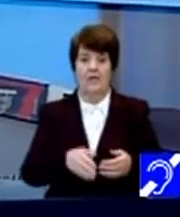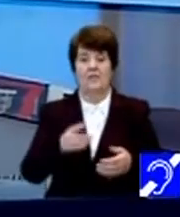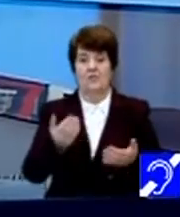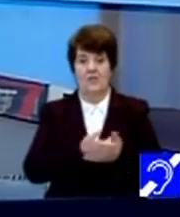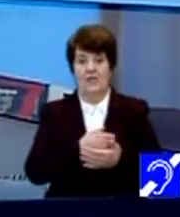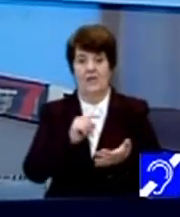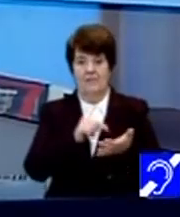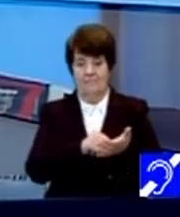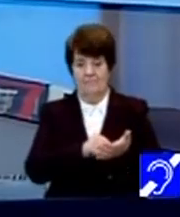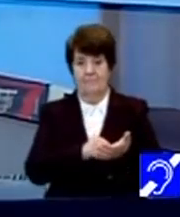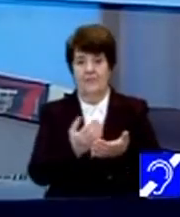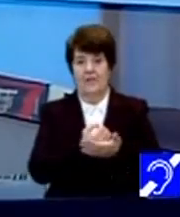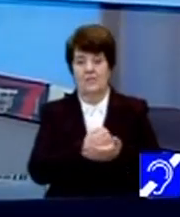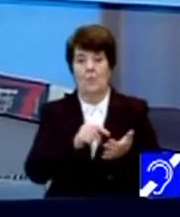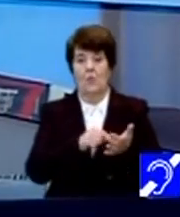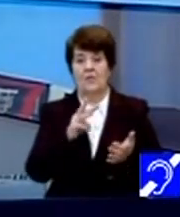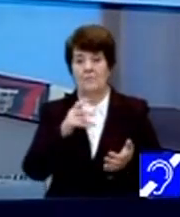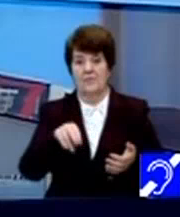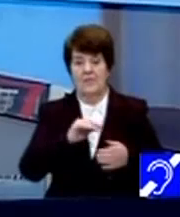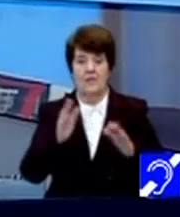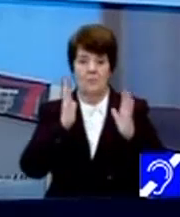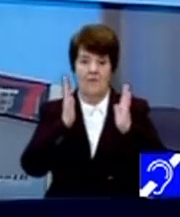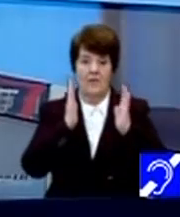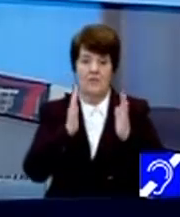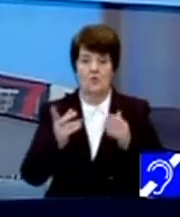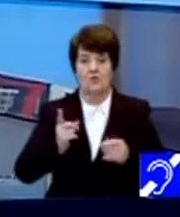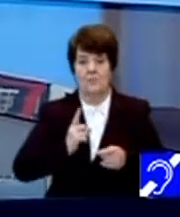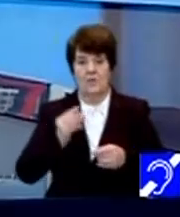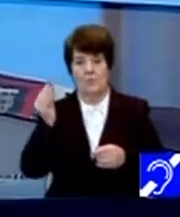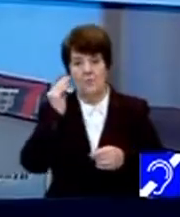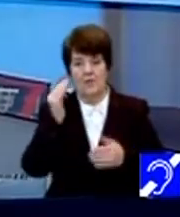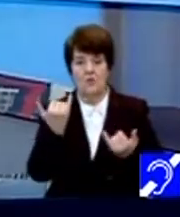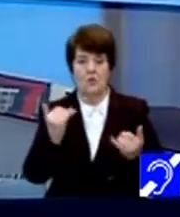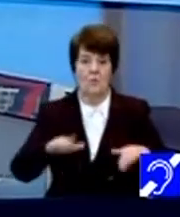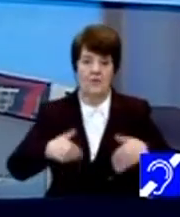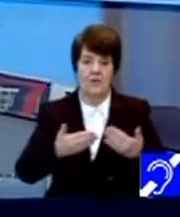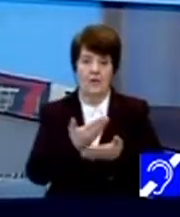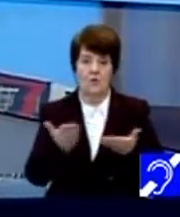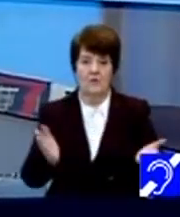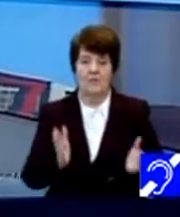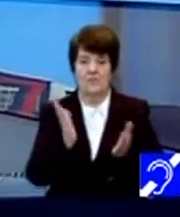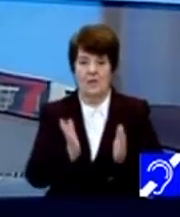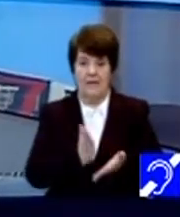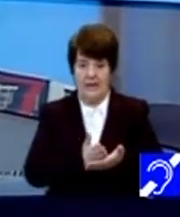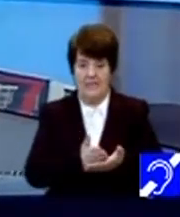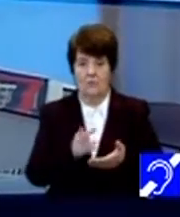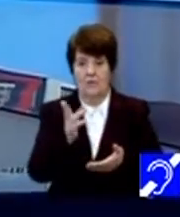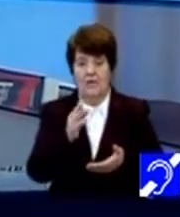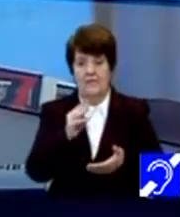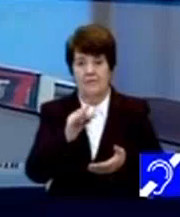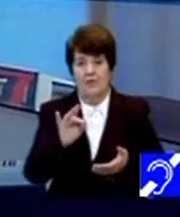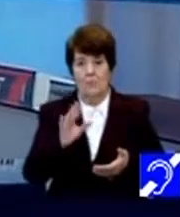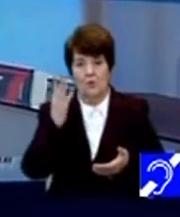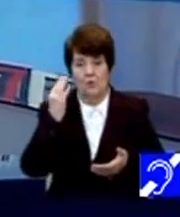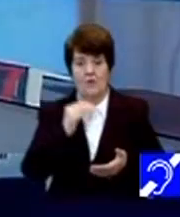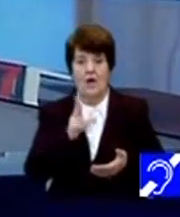Telejurnalul a ajuns la final. Știrile noastre le găsiți pe tvremoldova.md sau pe pagina de Facebook, unde așteptăm opiniile și comentariile dumneavoastră. Rămâneți cu